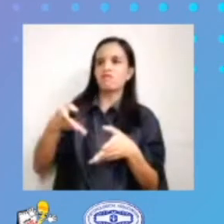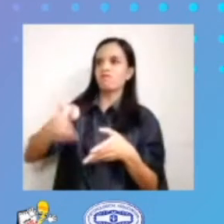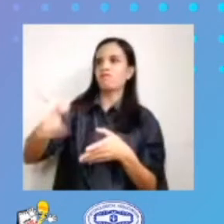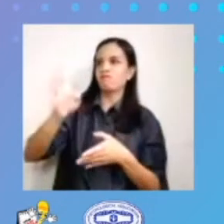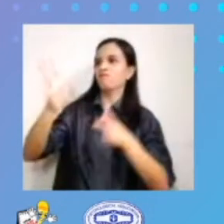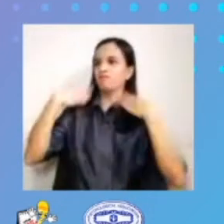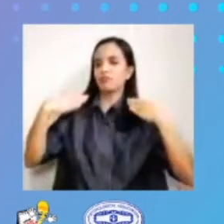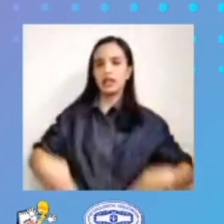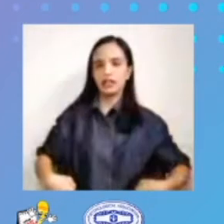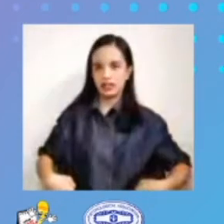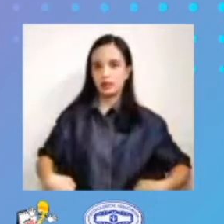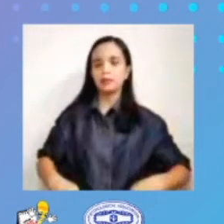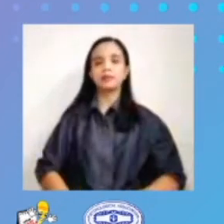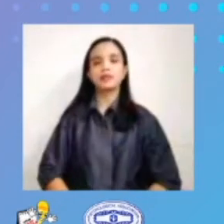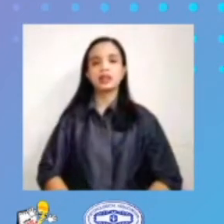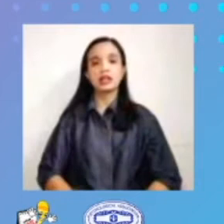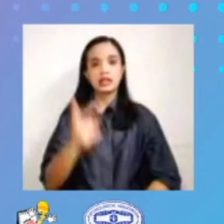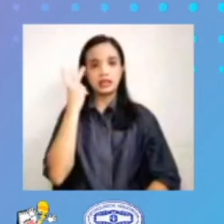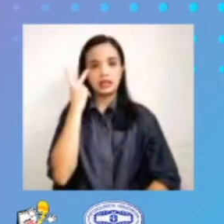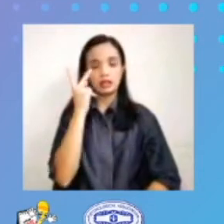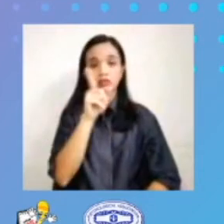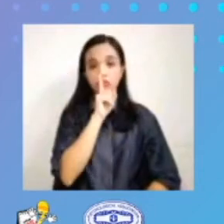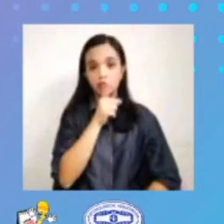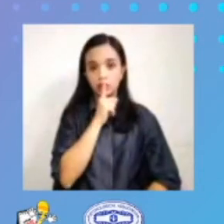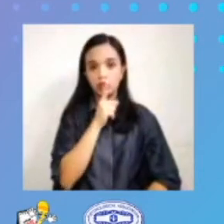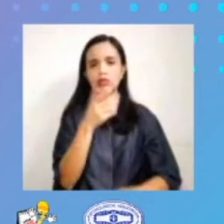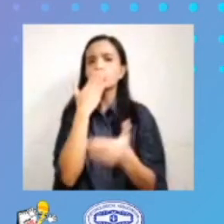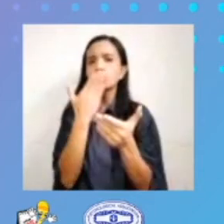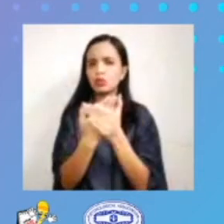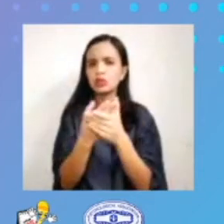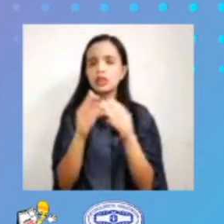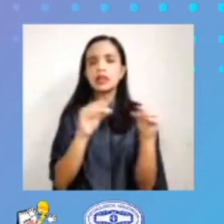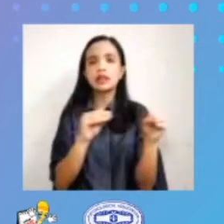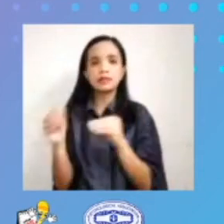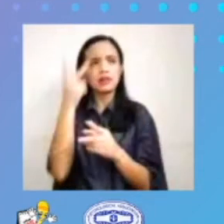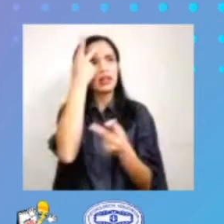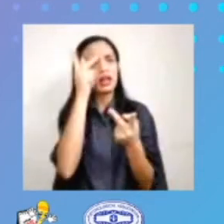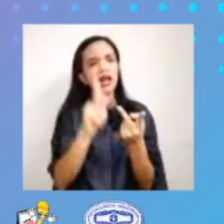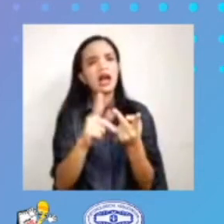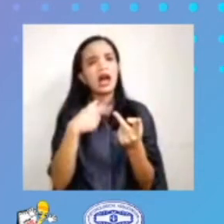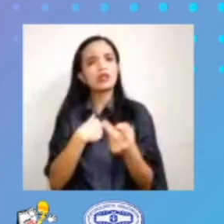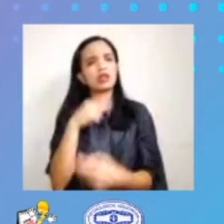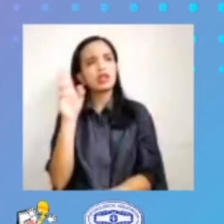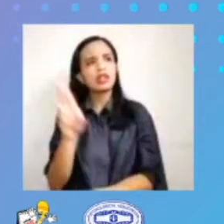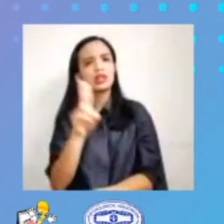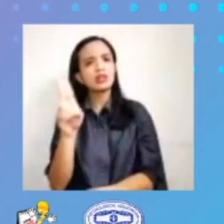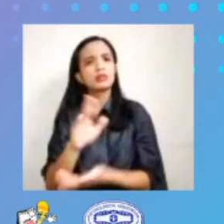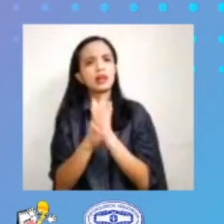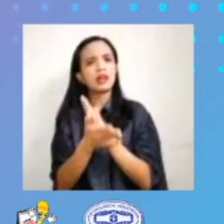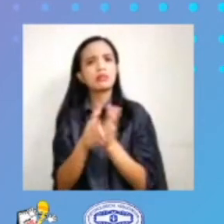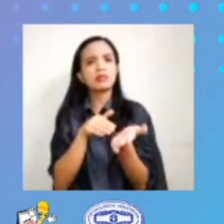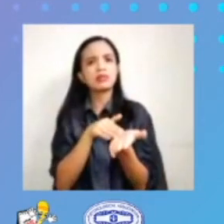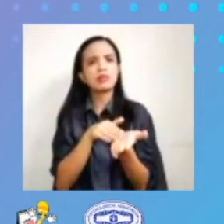one bad habit at a time. Yes, start slow. Watching from Region 3, Schools Division Office